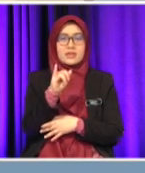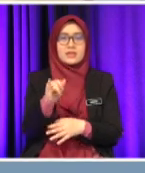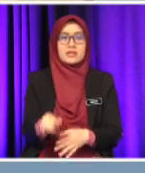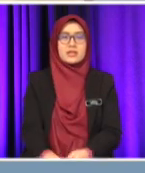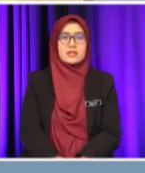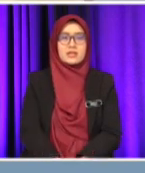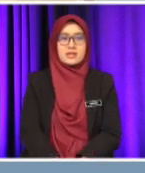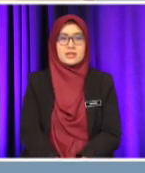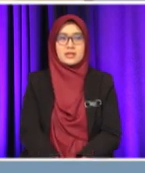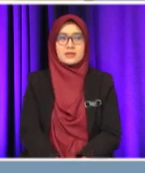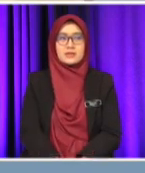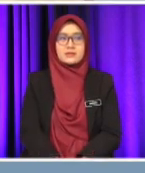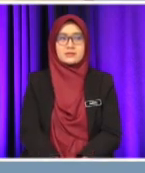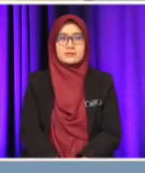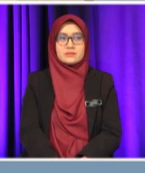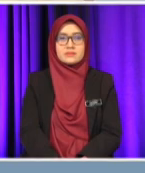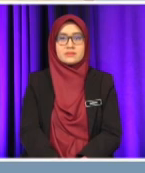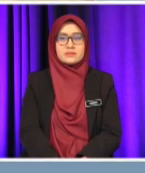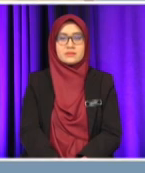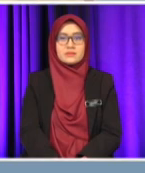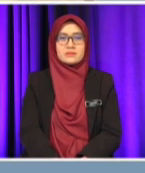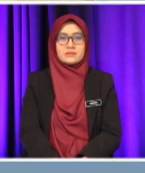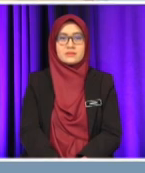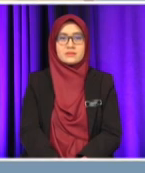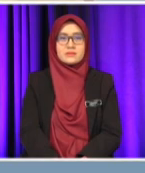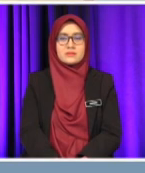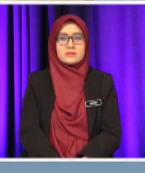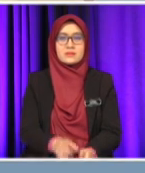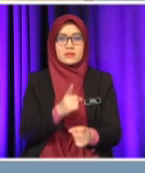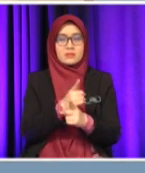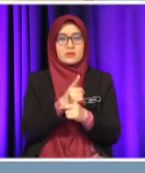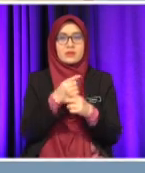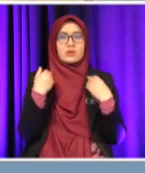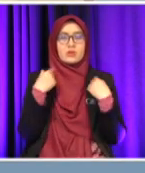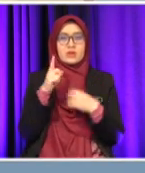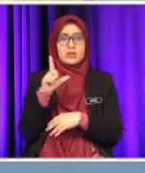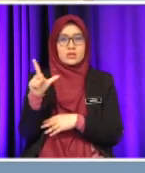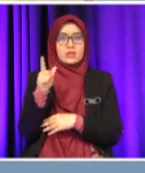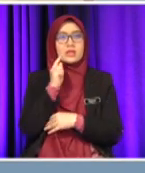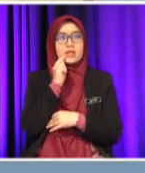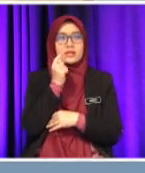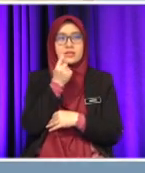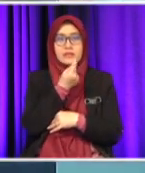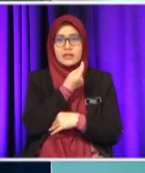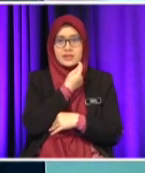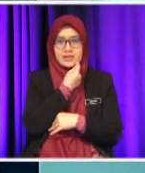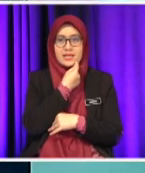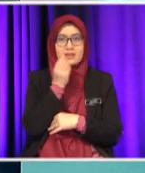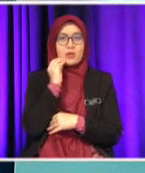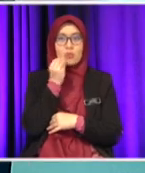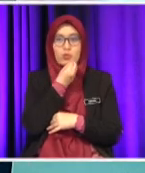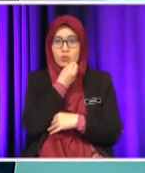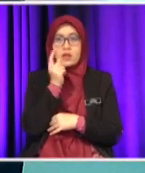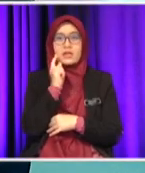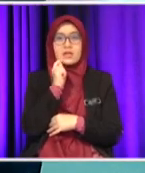mungkin dari segi Ini yang betul adalah teratai teratai sebab itu